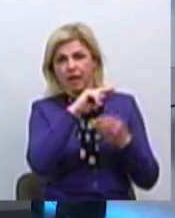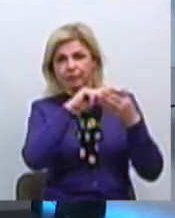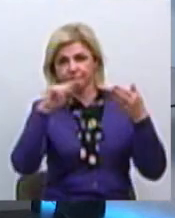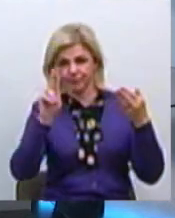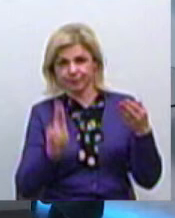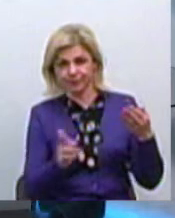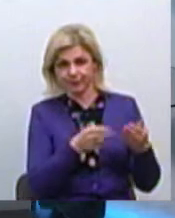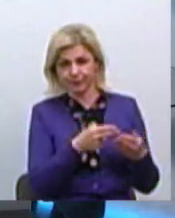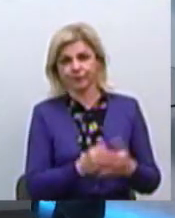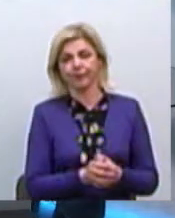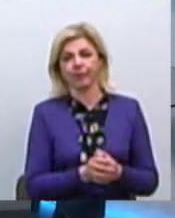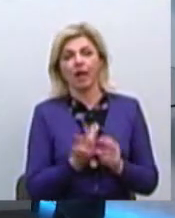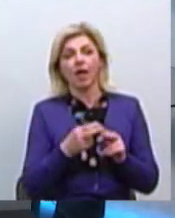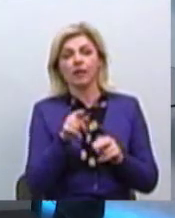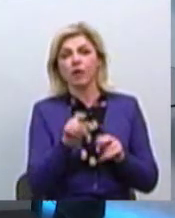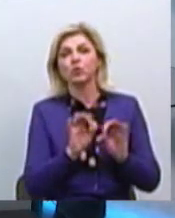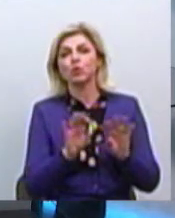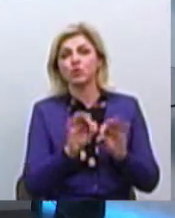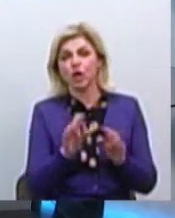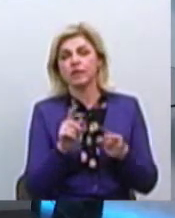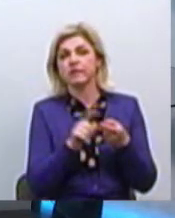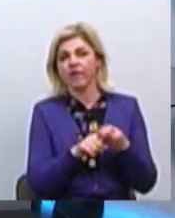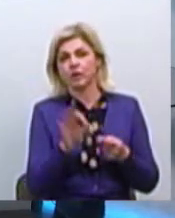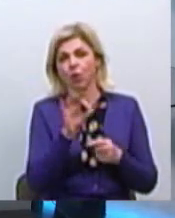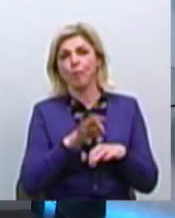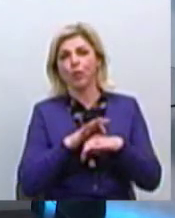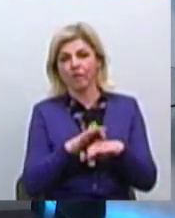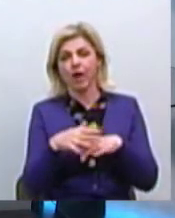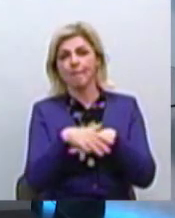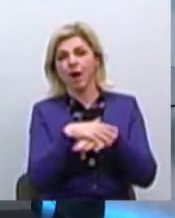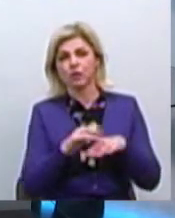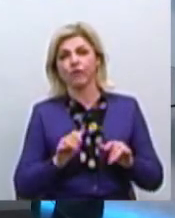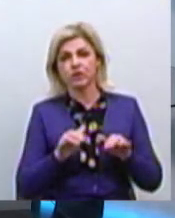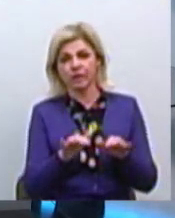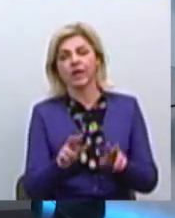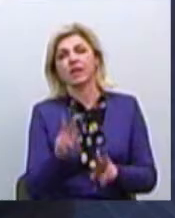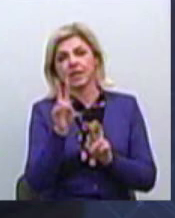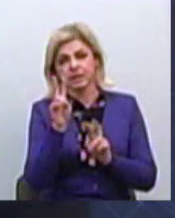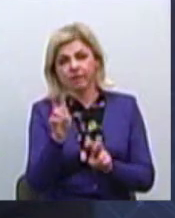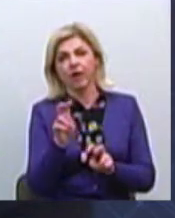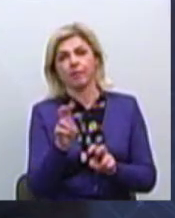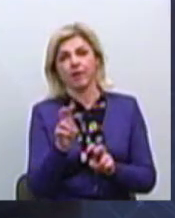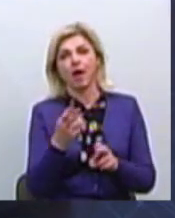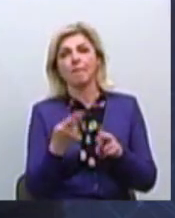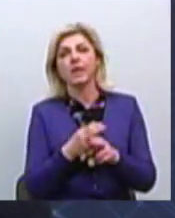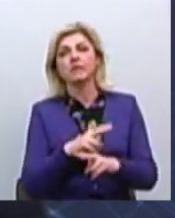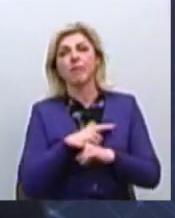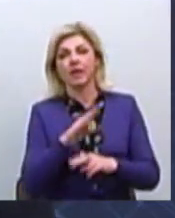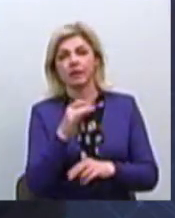Даний сюжет стосувався проведення масового заходу, так називаємий «Безсмертний